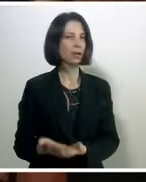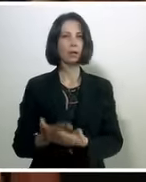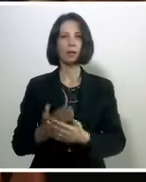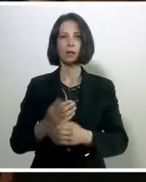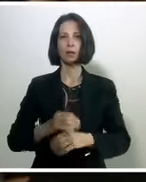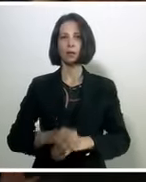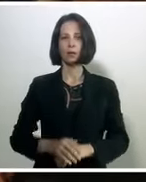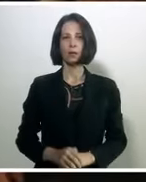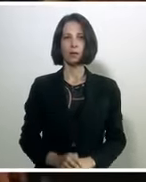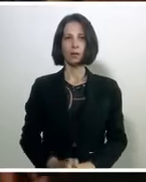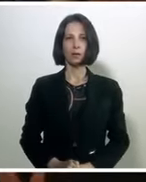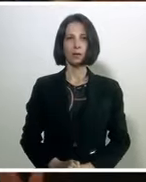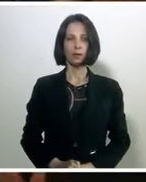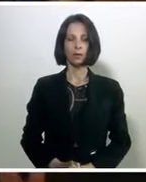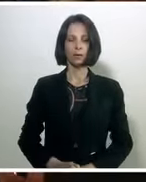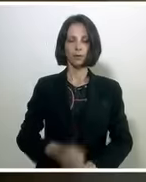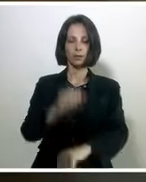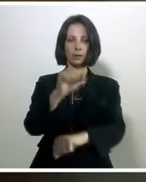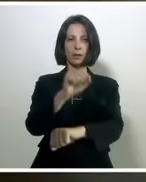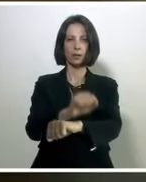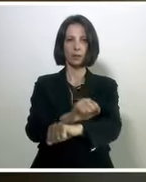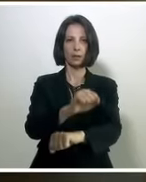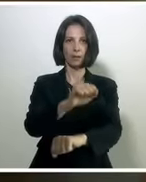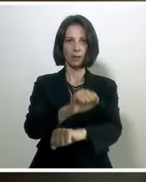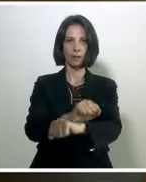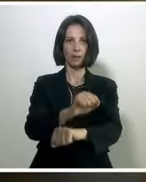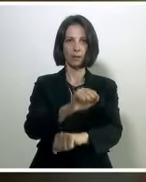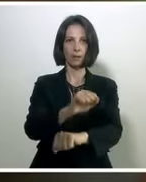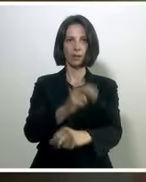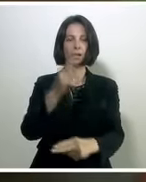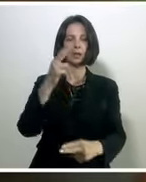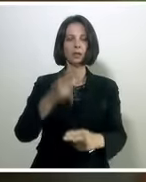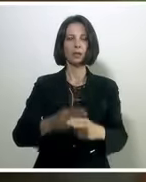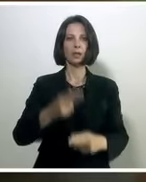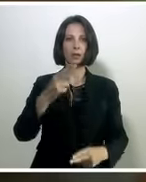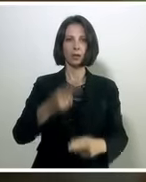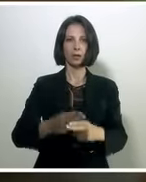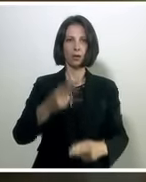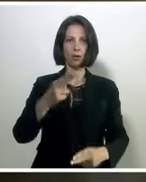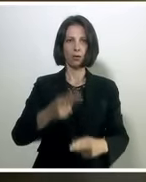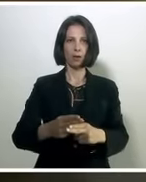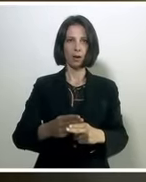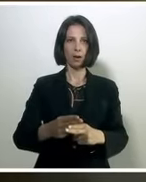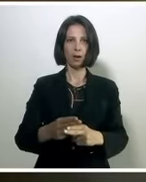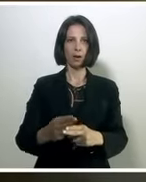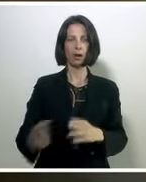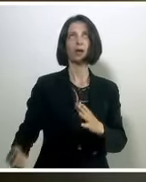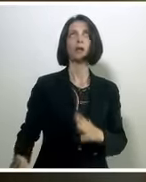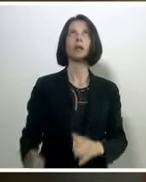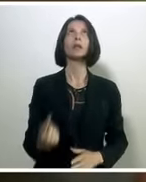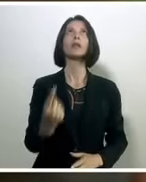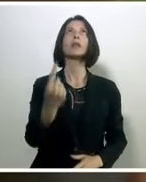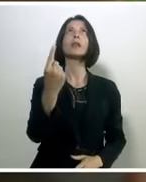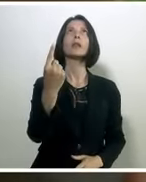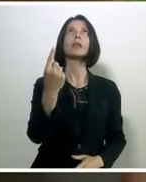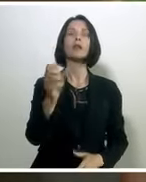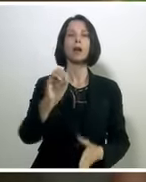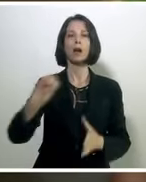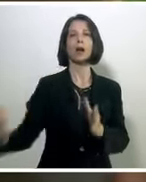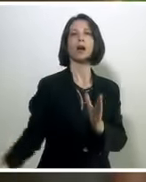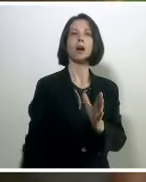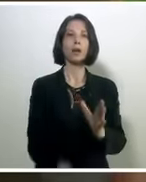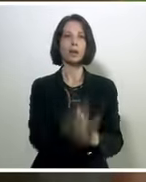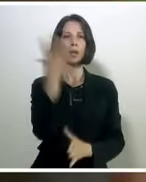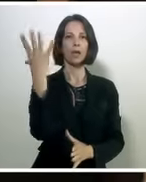vittoria cha e schiava di Roma il Dio